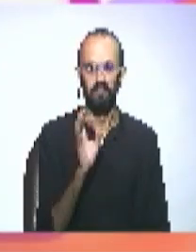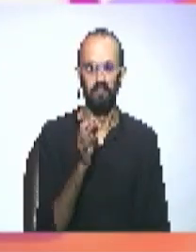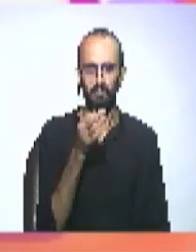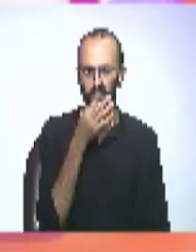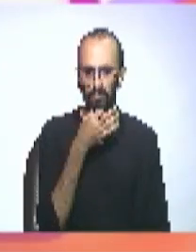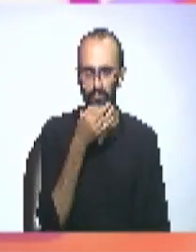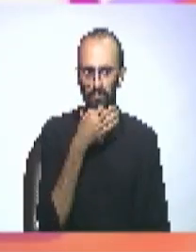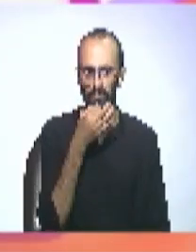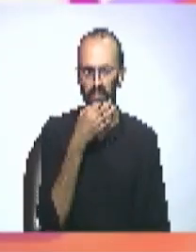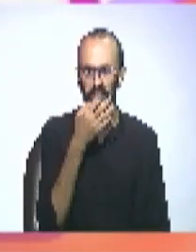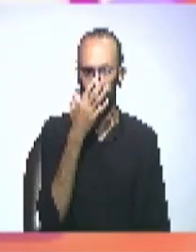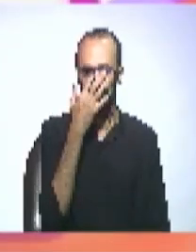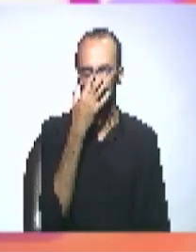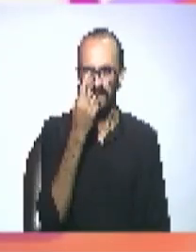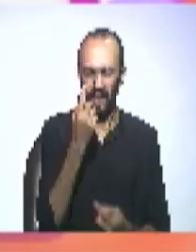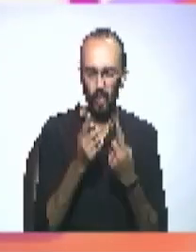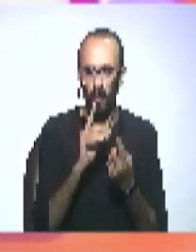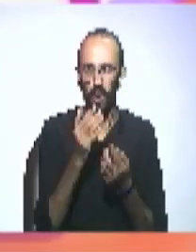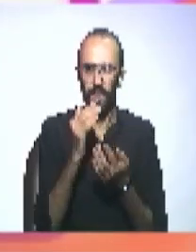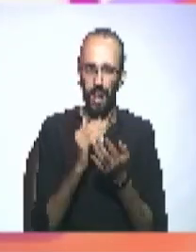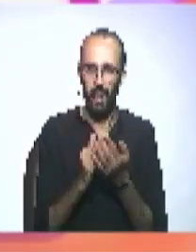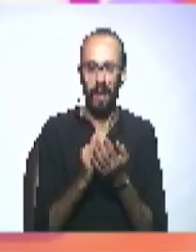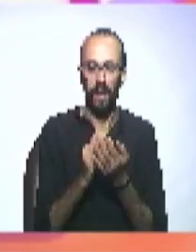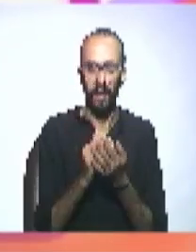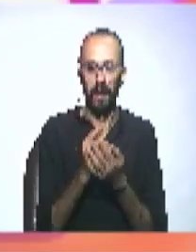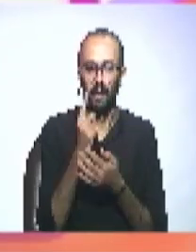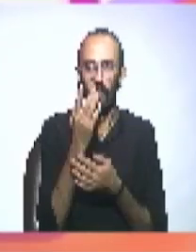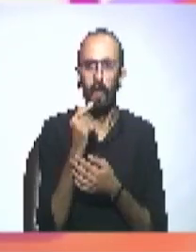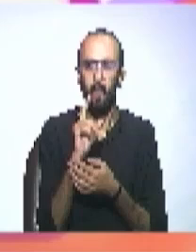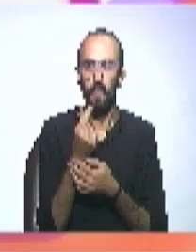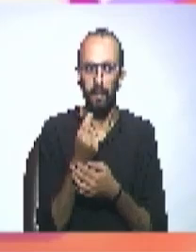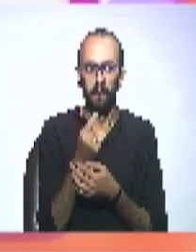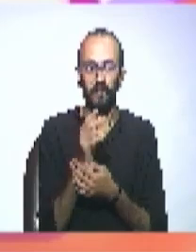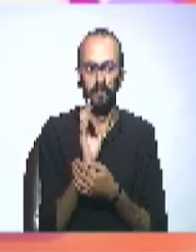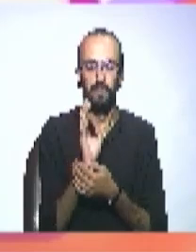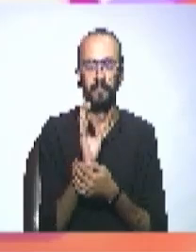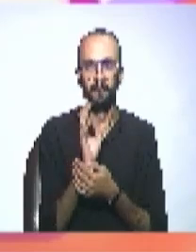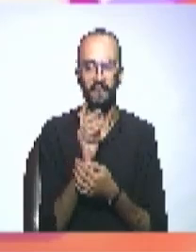حوالي يعني ما يكملوش كيلو، دول 3 4 كيلو تقريبا بصلايه